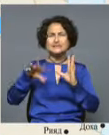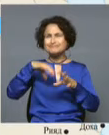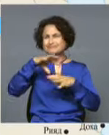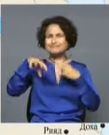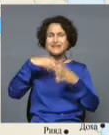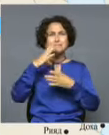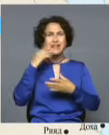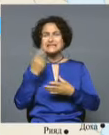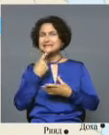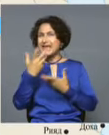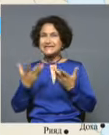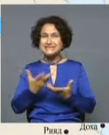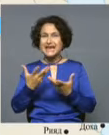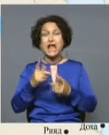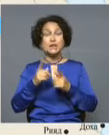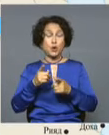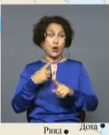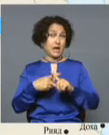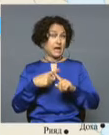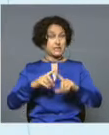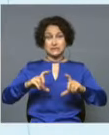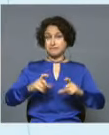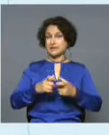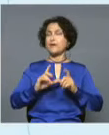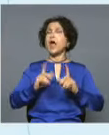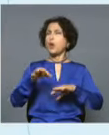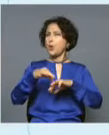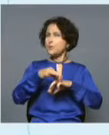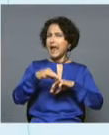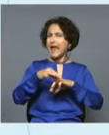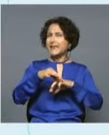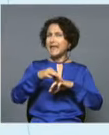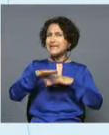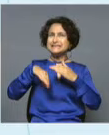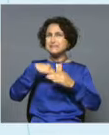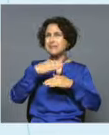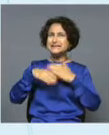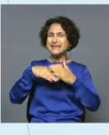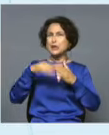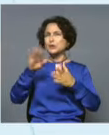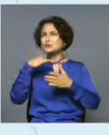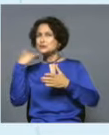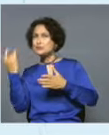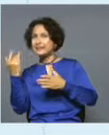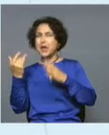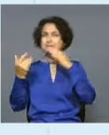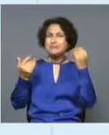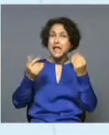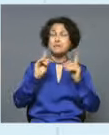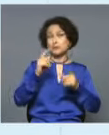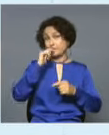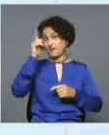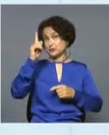и характера на семейството. Ако бракът е смесен, има значение дали майката е българка,